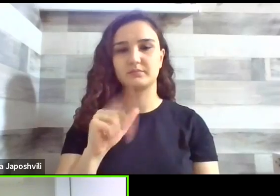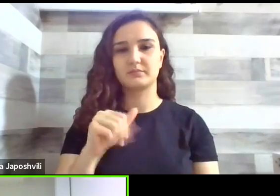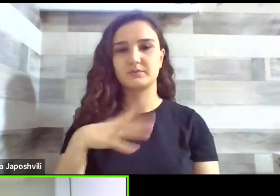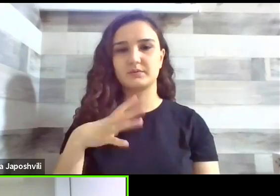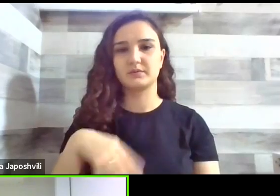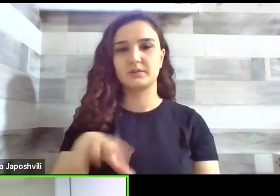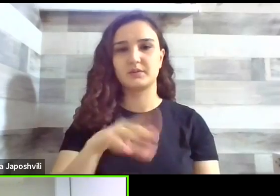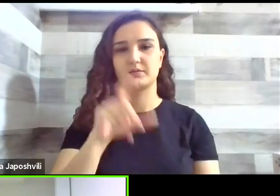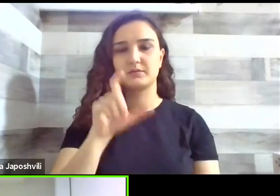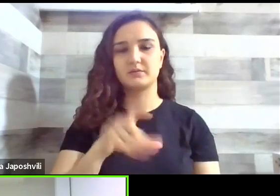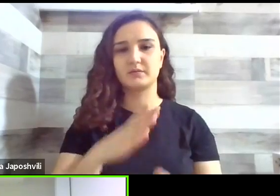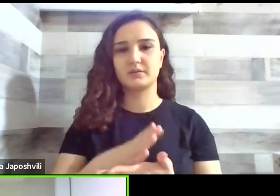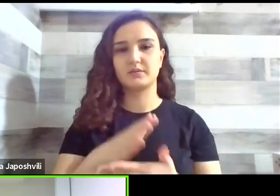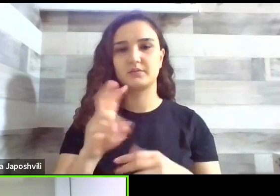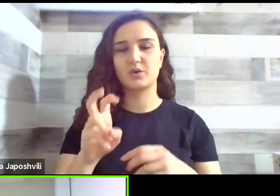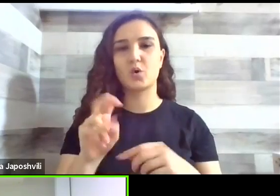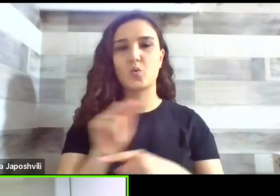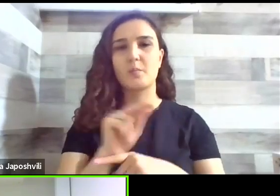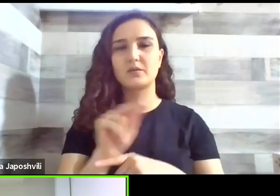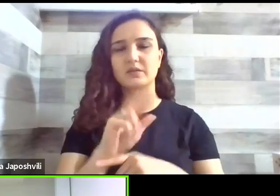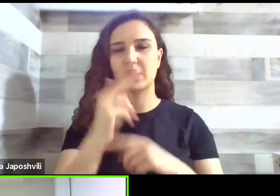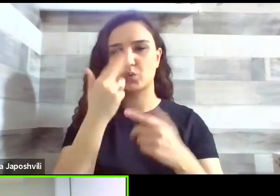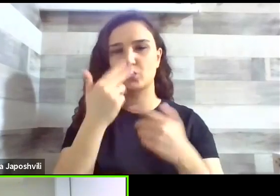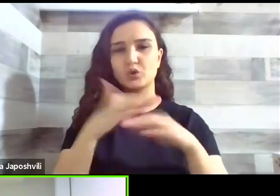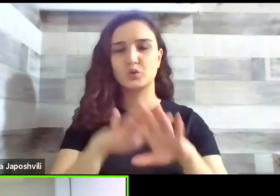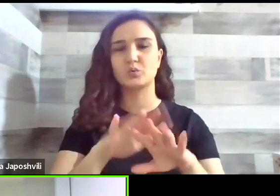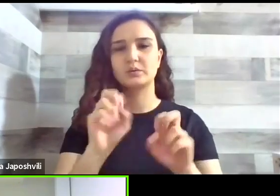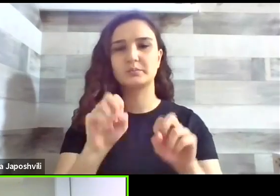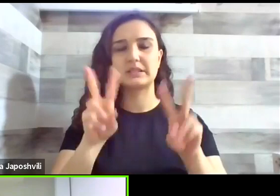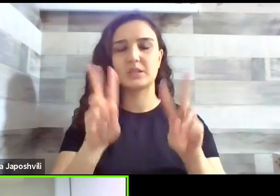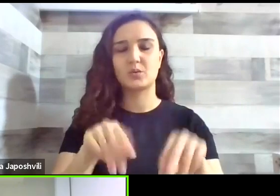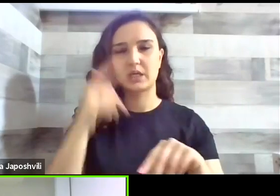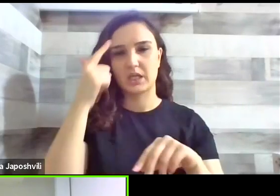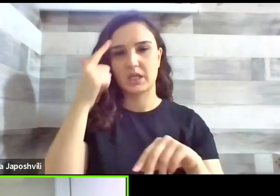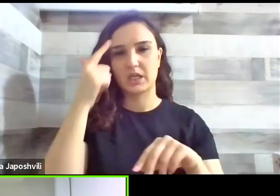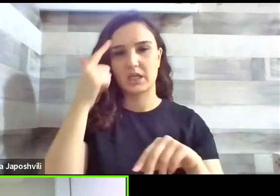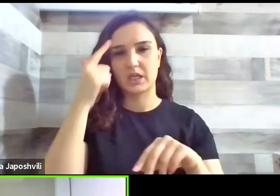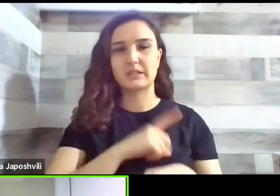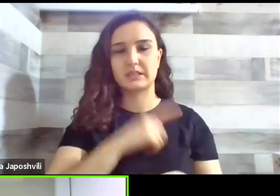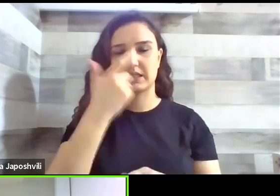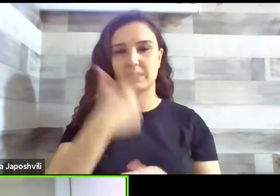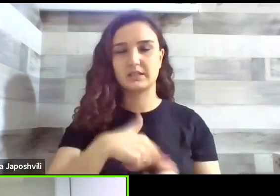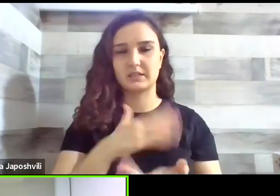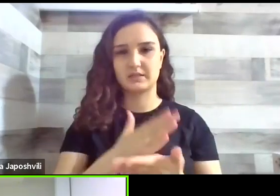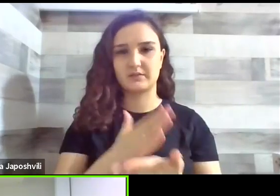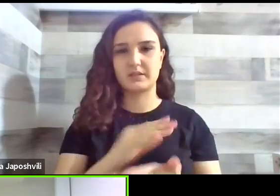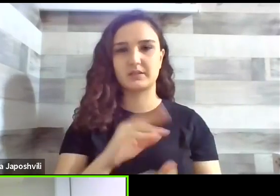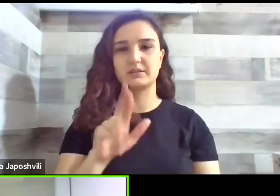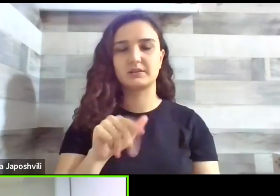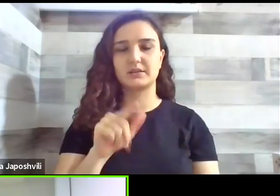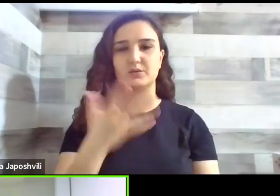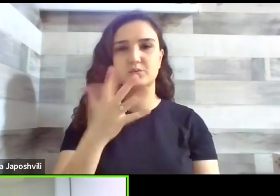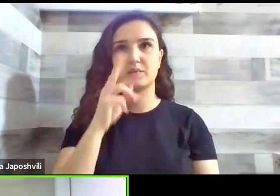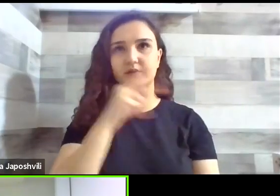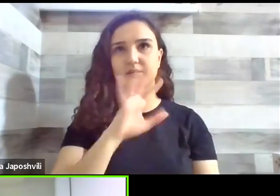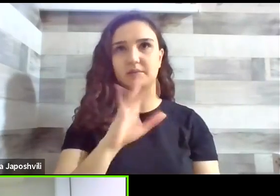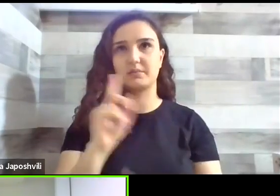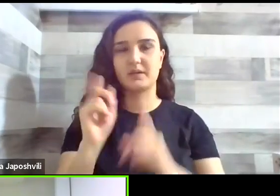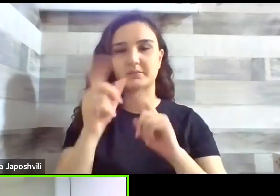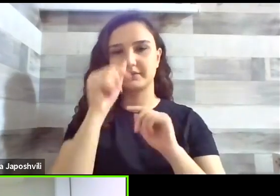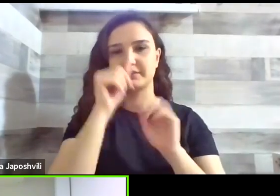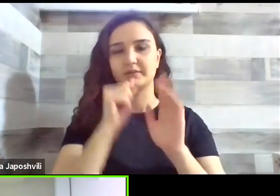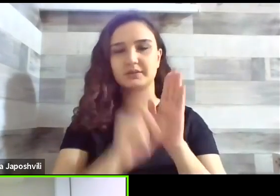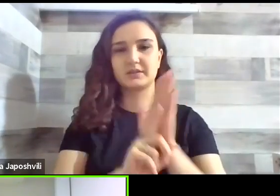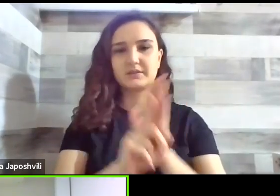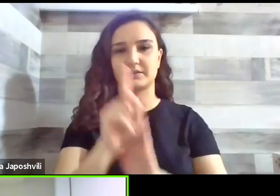კონსულტანტს, ვარ ოკუპაციური თერაპევტი და ინკლუზიური და სპეციალური განათლების სპეციალისტი. Და თუ არ ვცდები, აპრილის თვიდან